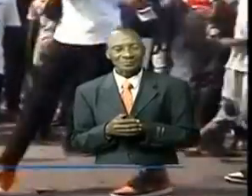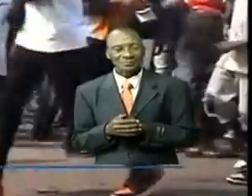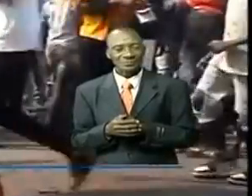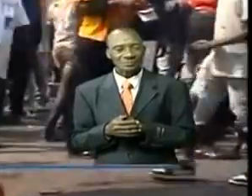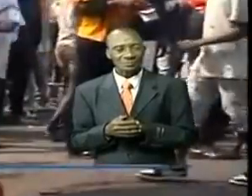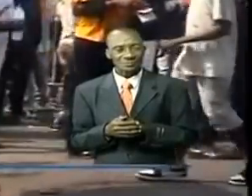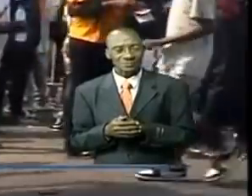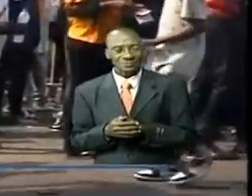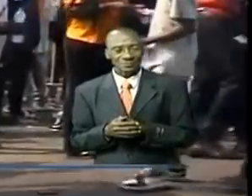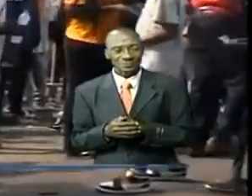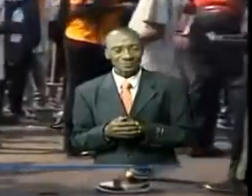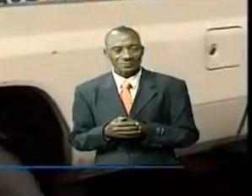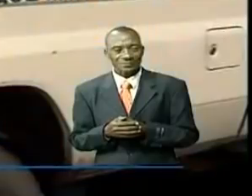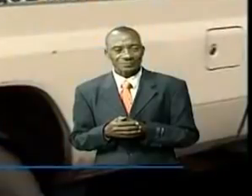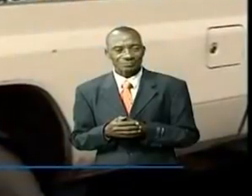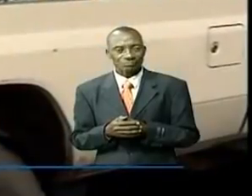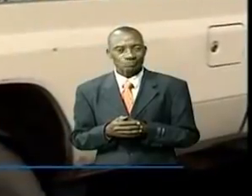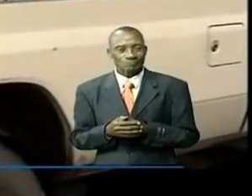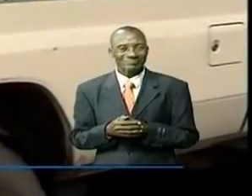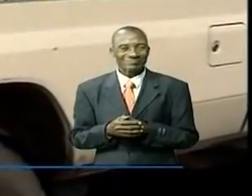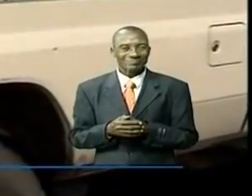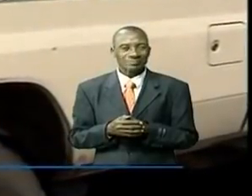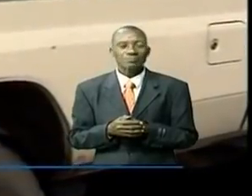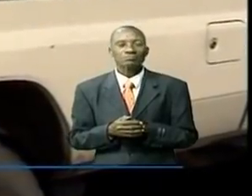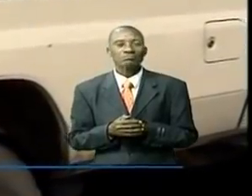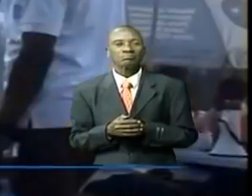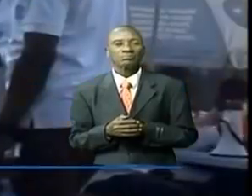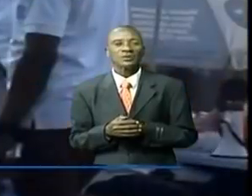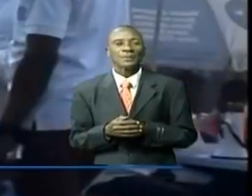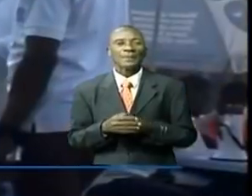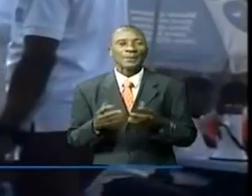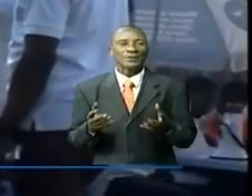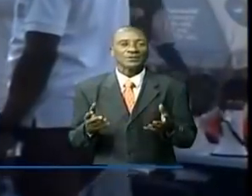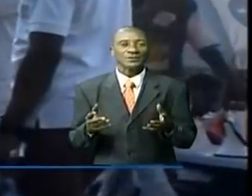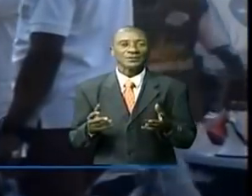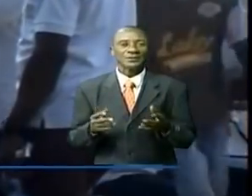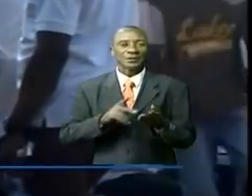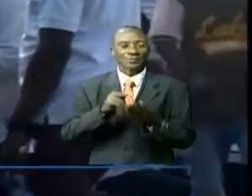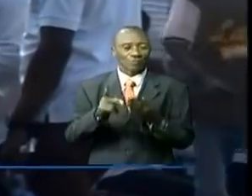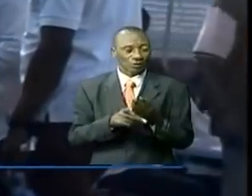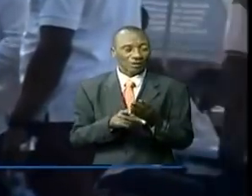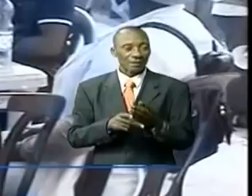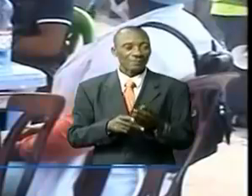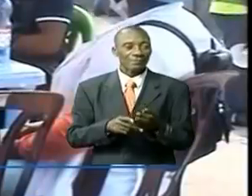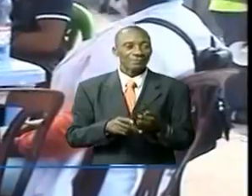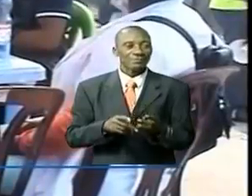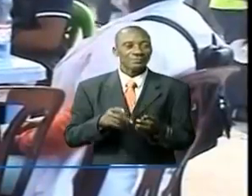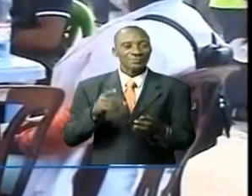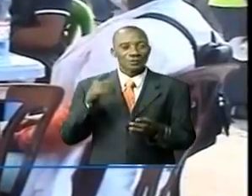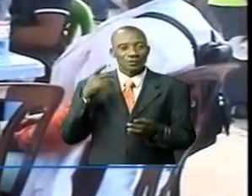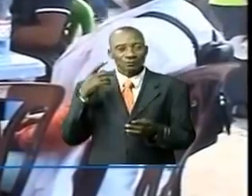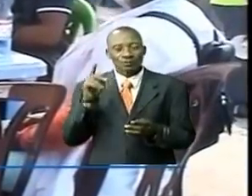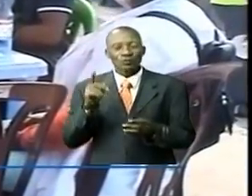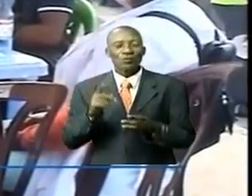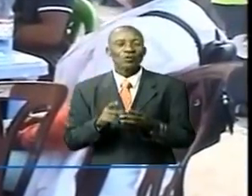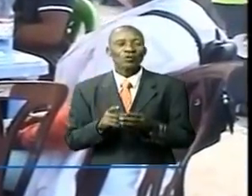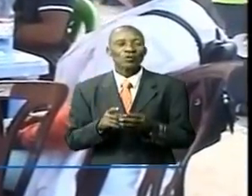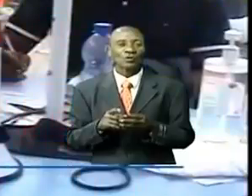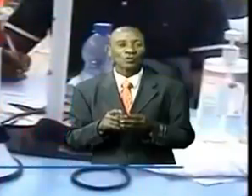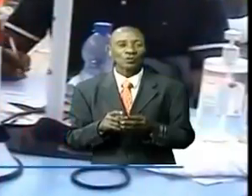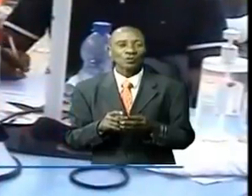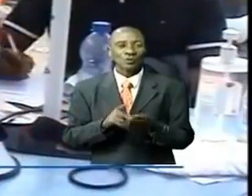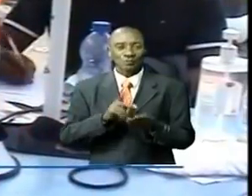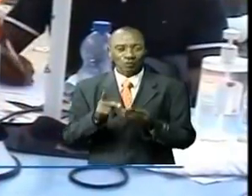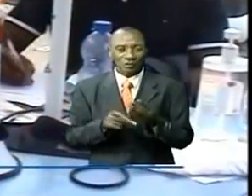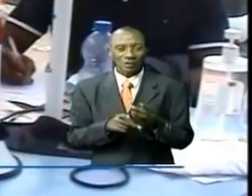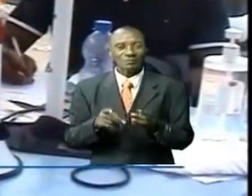Accroître la demande du vaccin contre le COVID-19 par la communauté. Le programme élargi des vaccinations provinciales poursuit avec sa